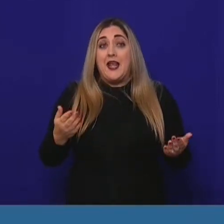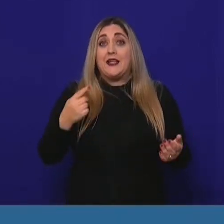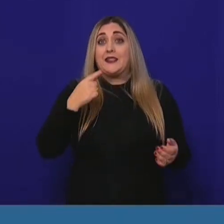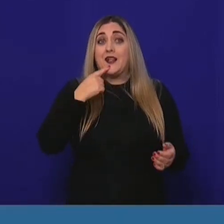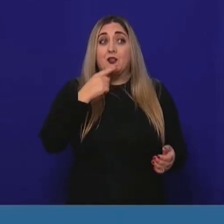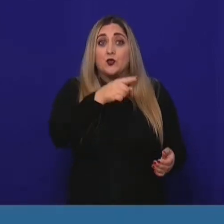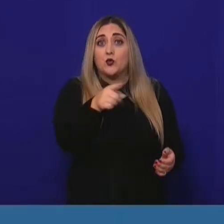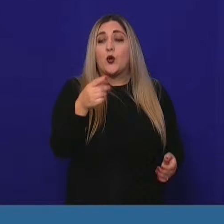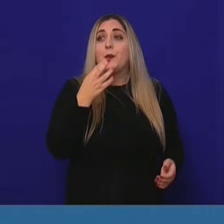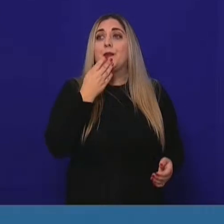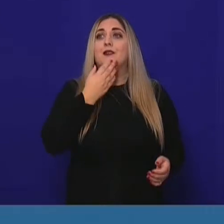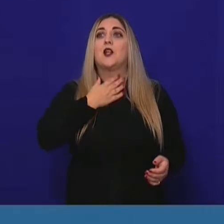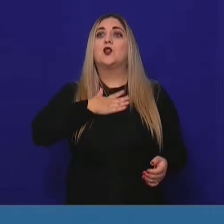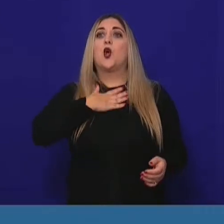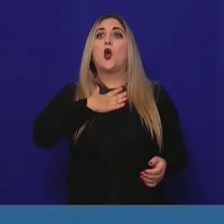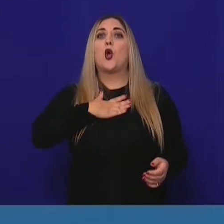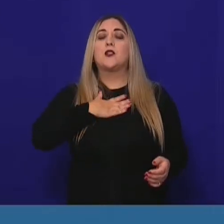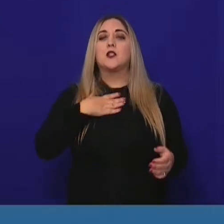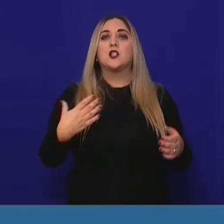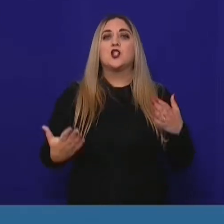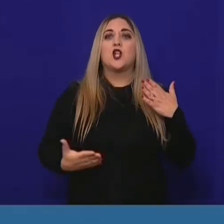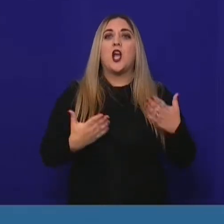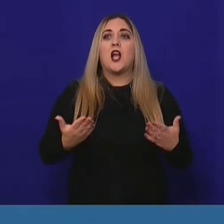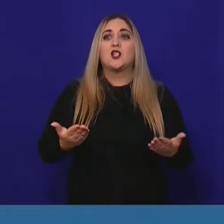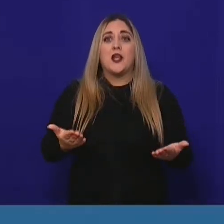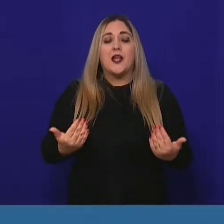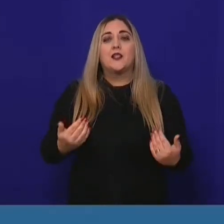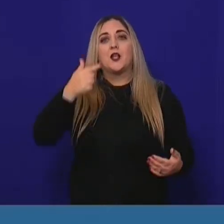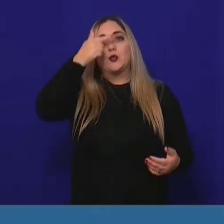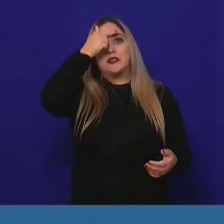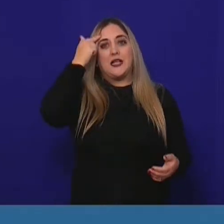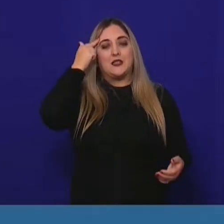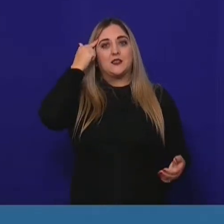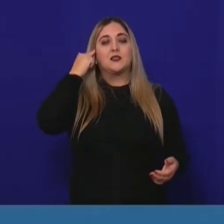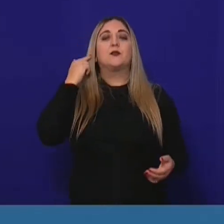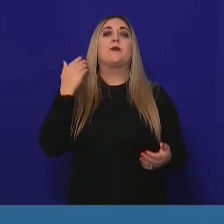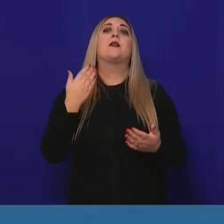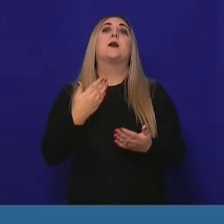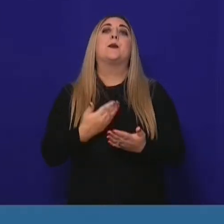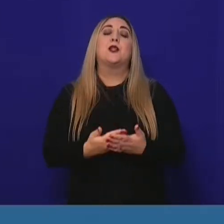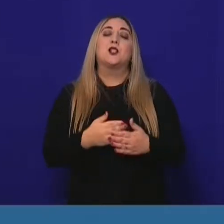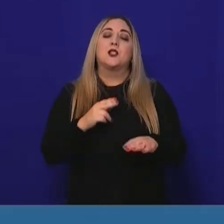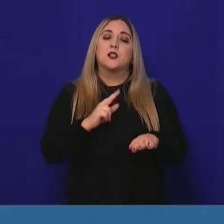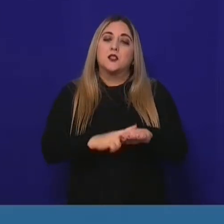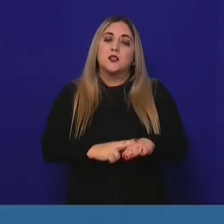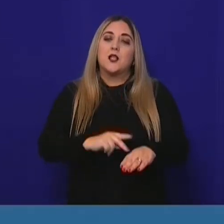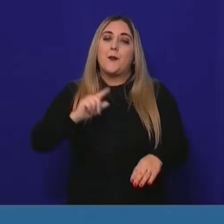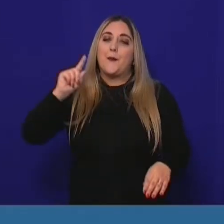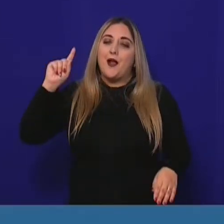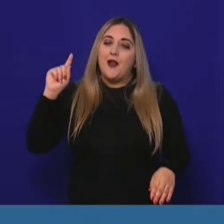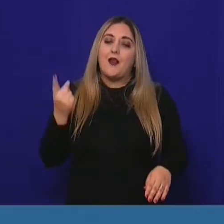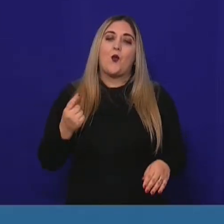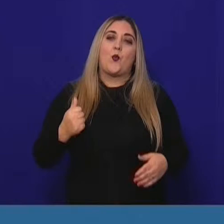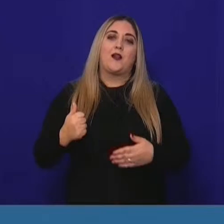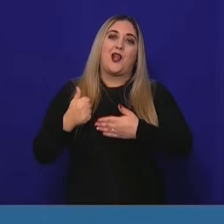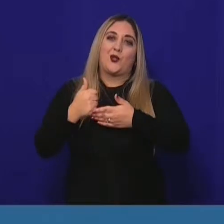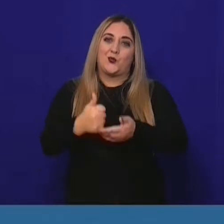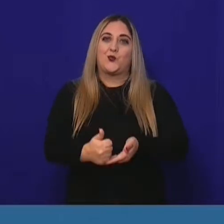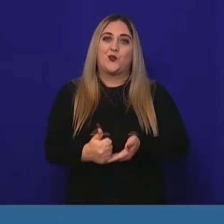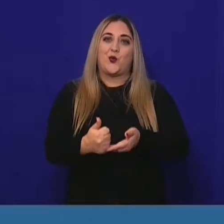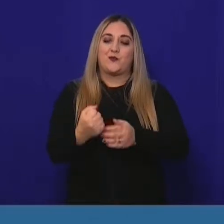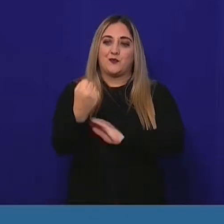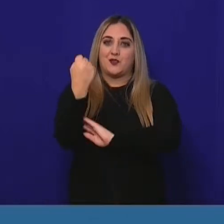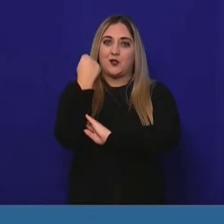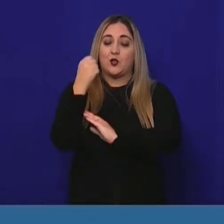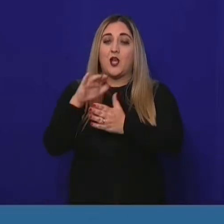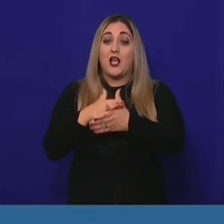iħoss is-sintomi għalhekk huwa importanti li tiġu tagħmlu t-test ħalli aħna nkun nistgħu nagħtukom l-aħjar kura li iżjed ma inti